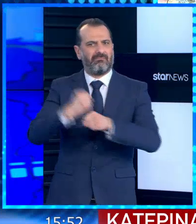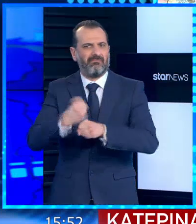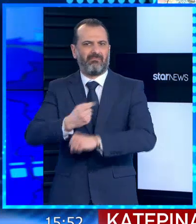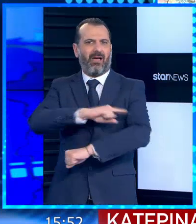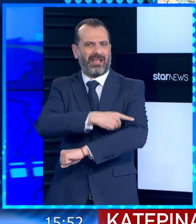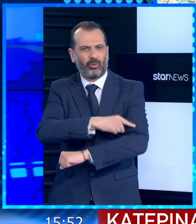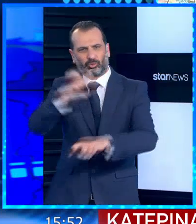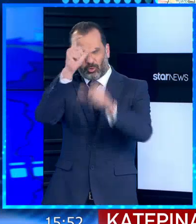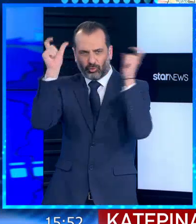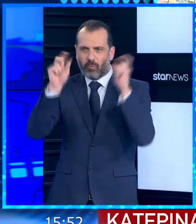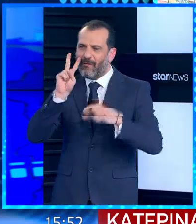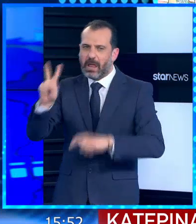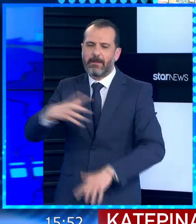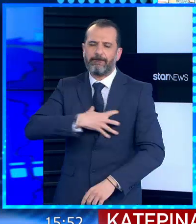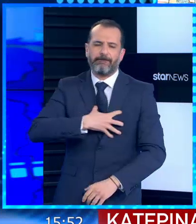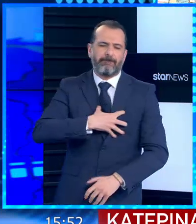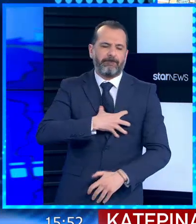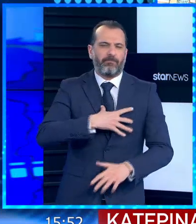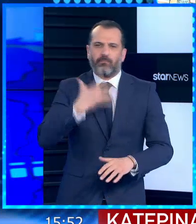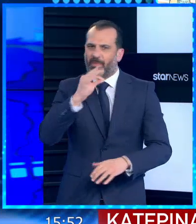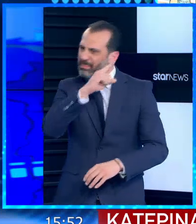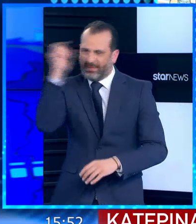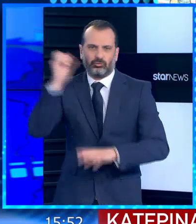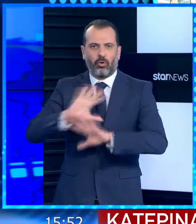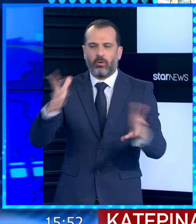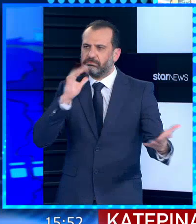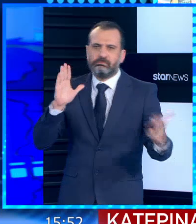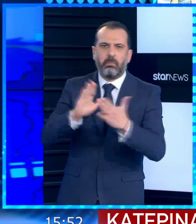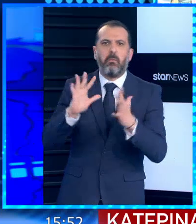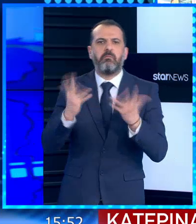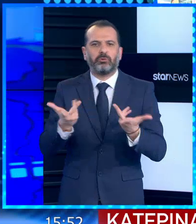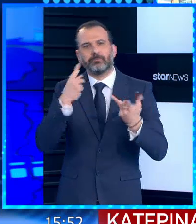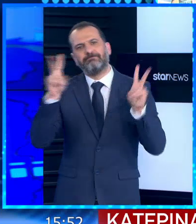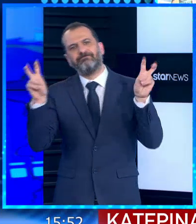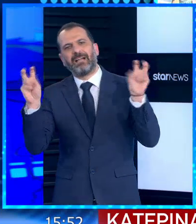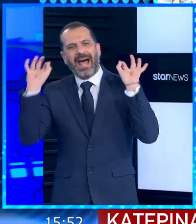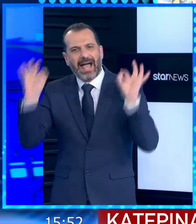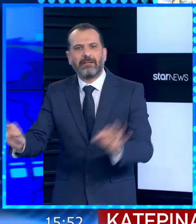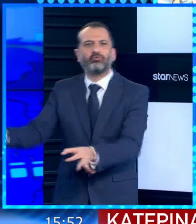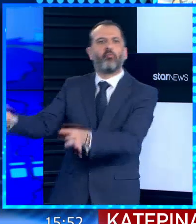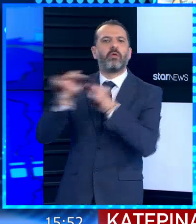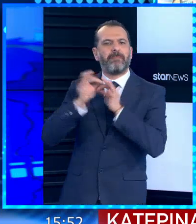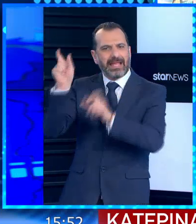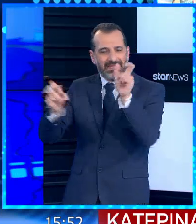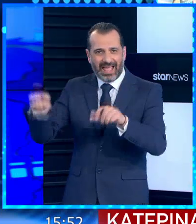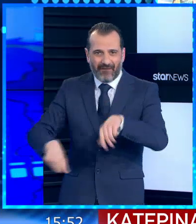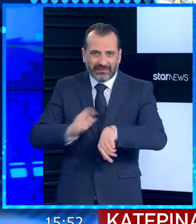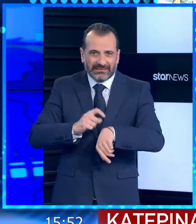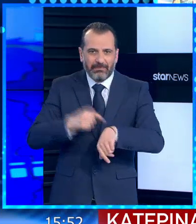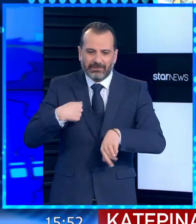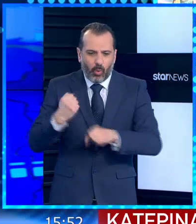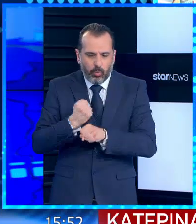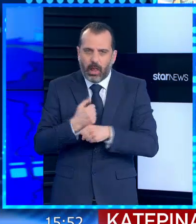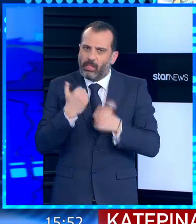νοσοκομείου, καθώς, όπως καταλαβαίνουμε όλοι, δεν είναι αυτήν την ώρα, θα το πω σε εισαγωγικά, όπως μου το μετέφεραν και οι ίδιοι, αυτή την ώρα δεν κάνουμε τη